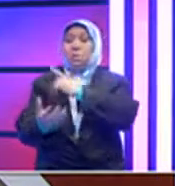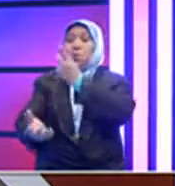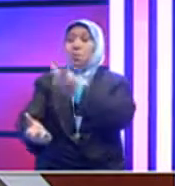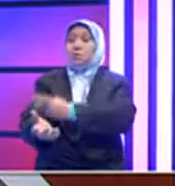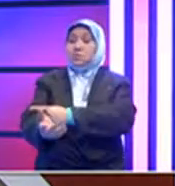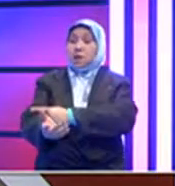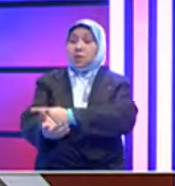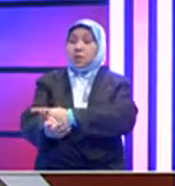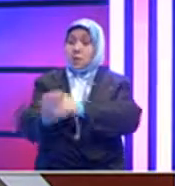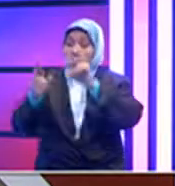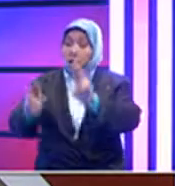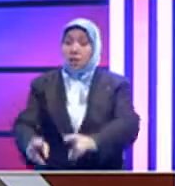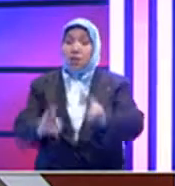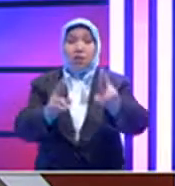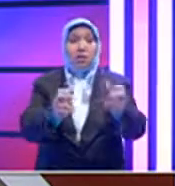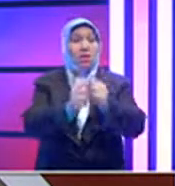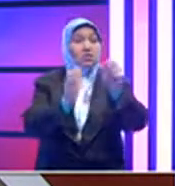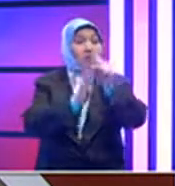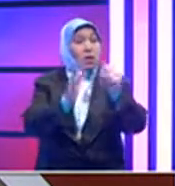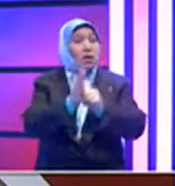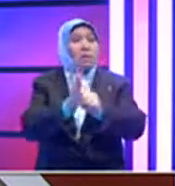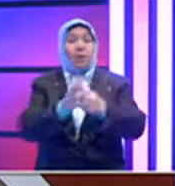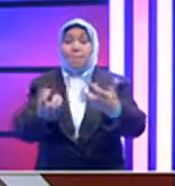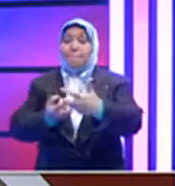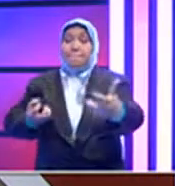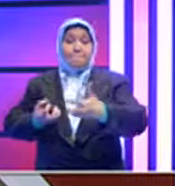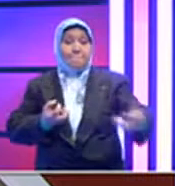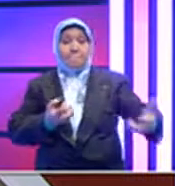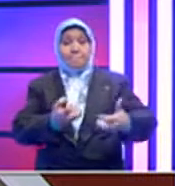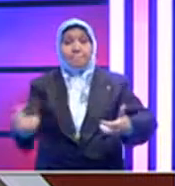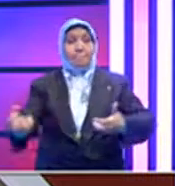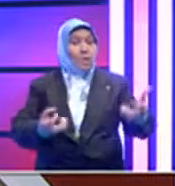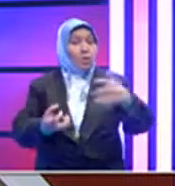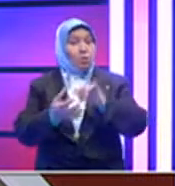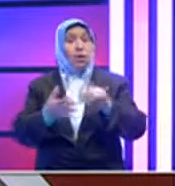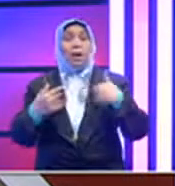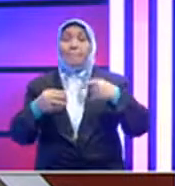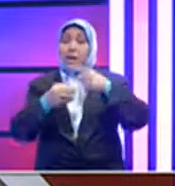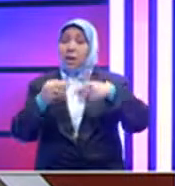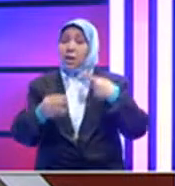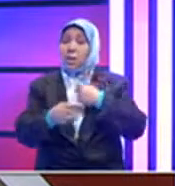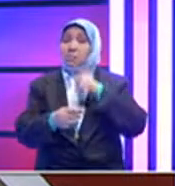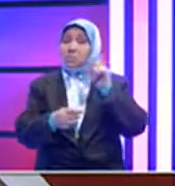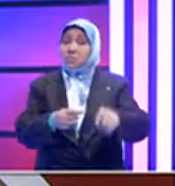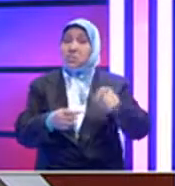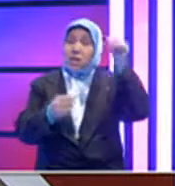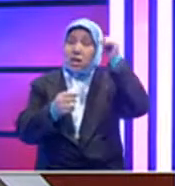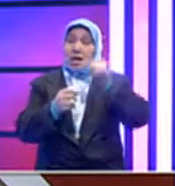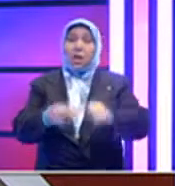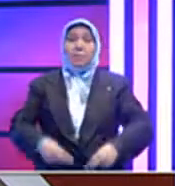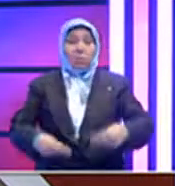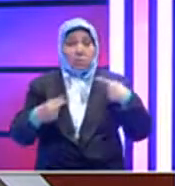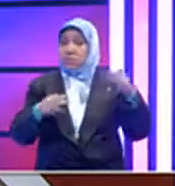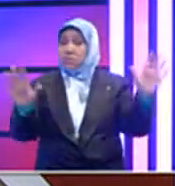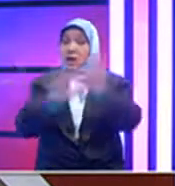menguasai kepada rakyatnya dengan syarat apa pecahkan Nah itu adalah pekado yang kita keingat dalam hidup kita tentukan jangan kita